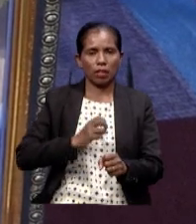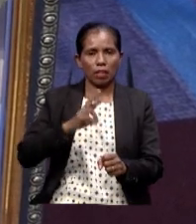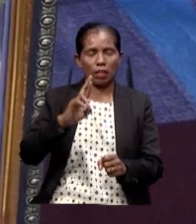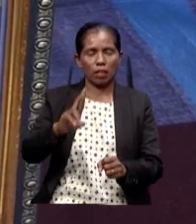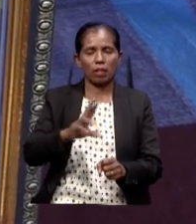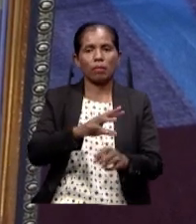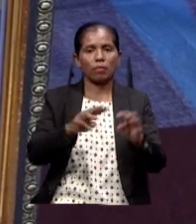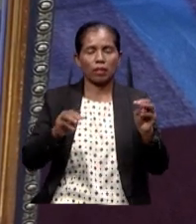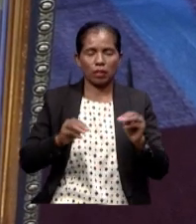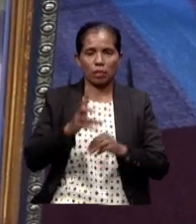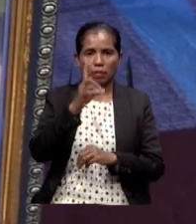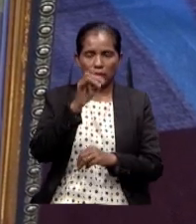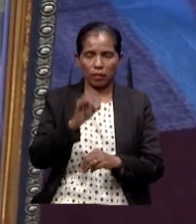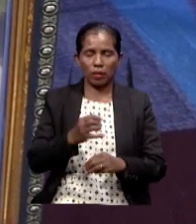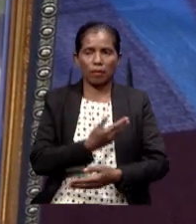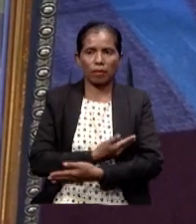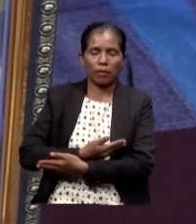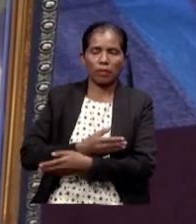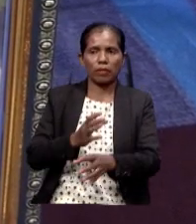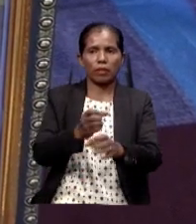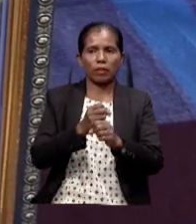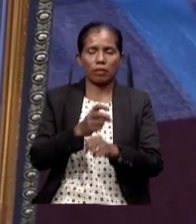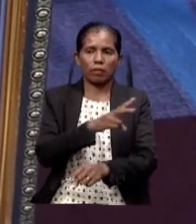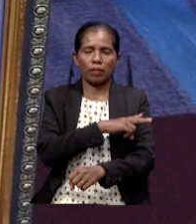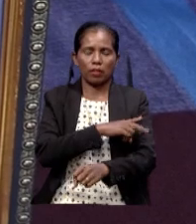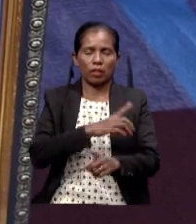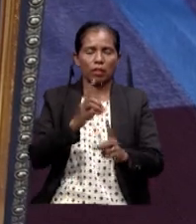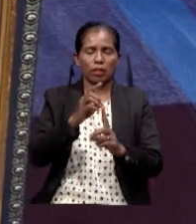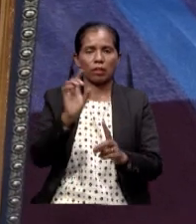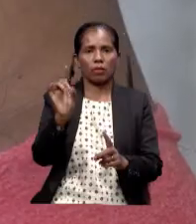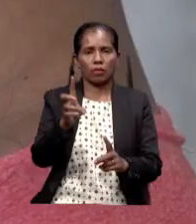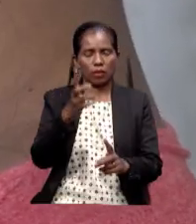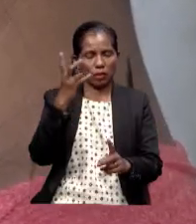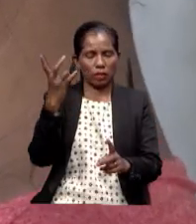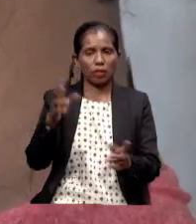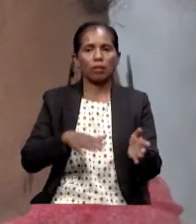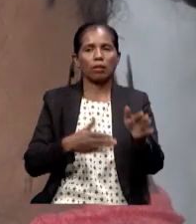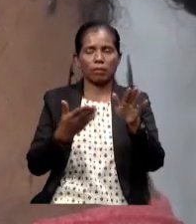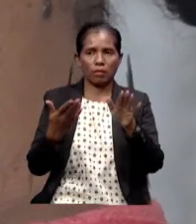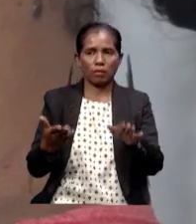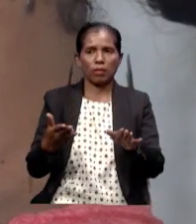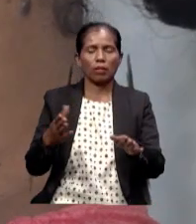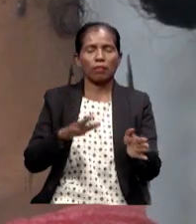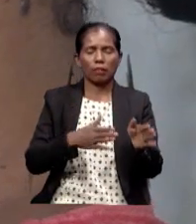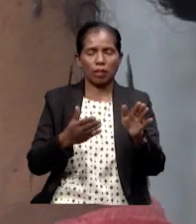Rei, Município de Ili. Bebe Simu Vacina e Haloron Sanure Sinem, no Hakoto Is e Haloron Ruanulo, Fulan